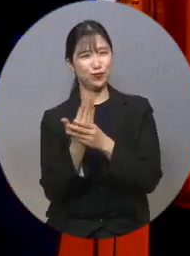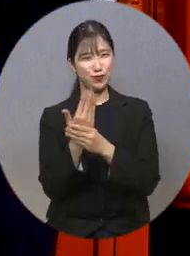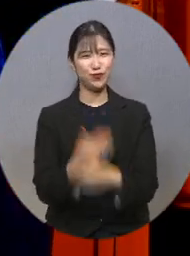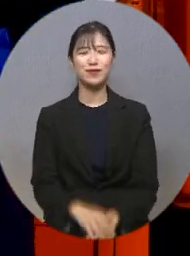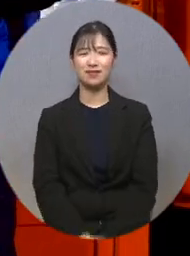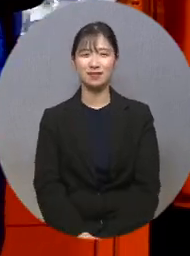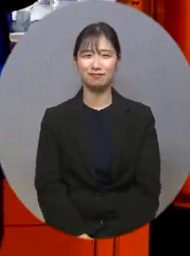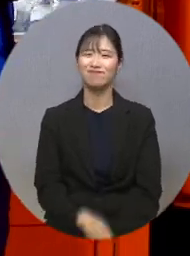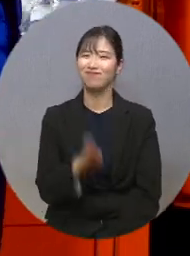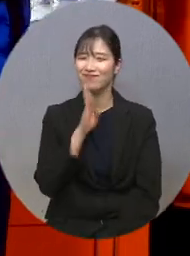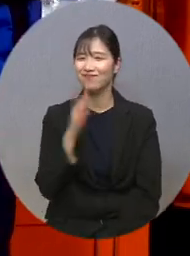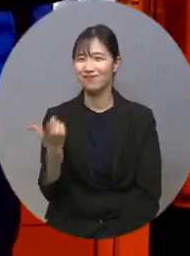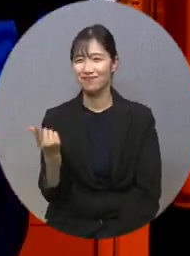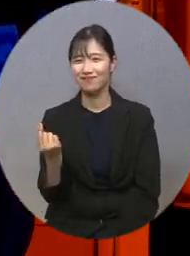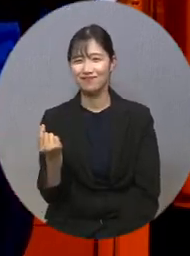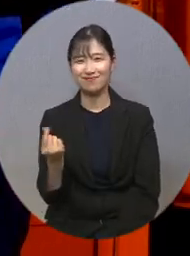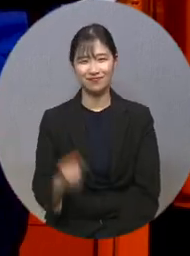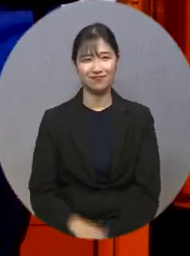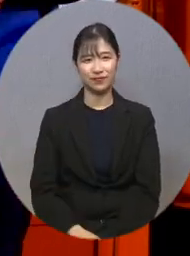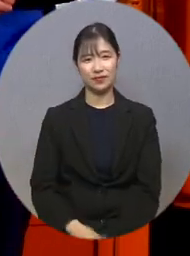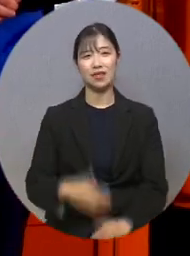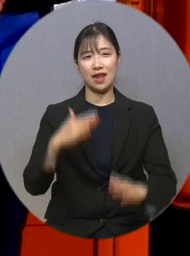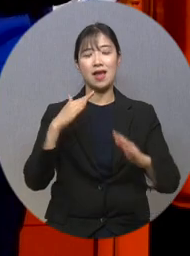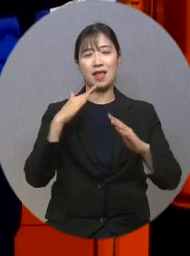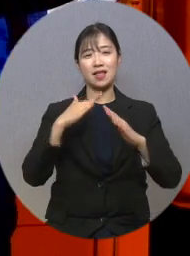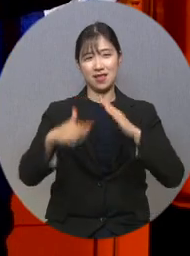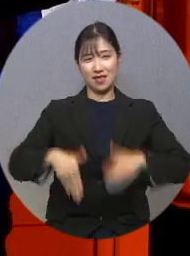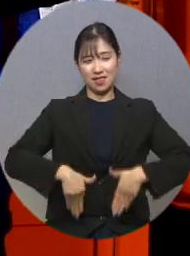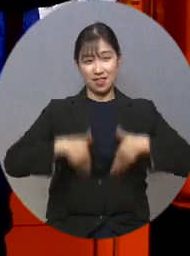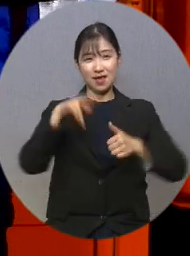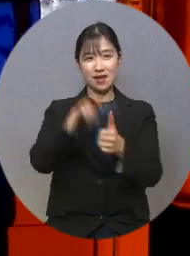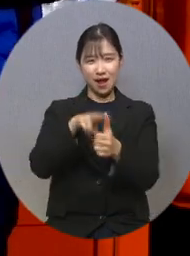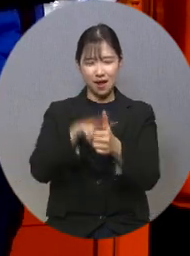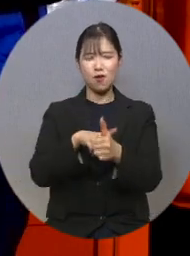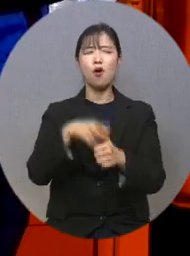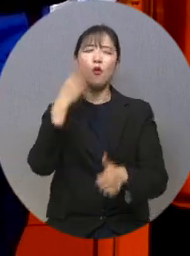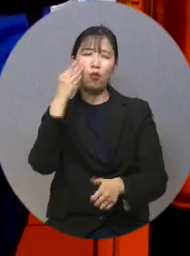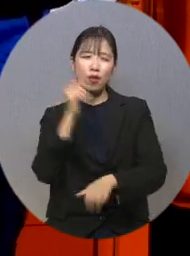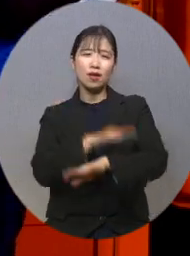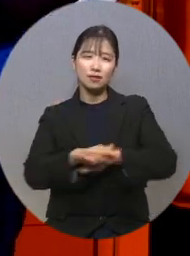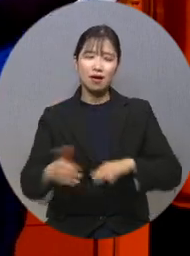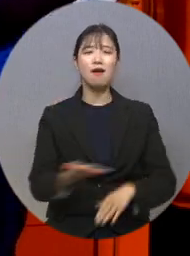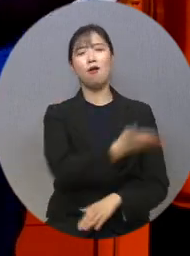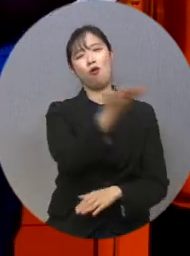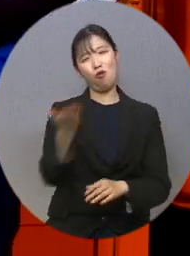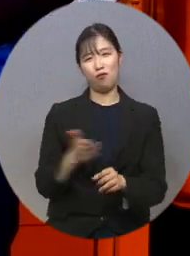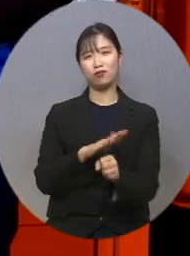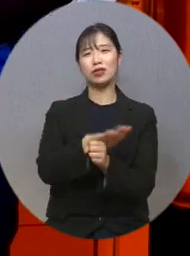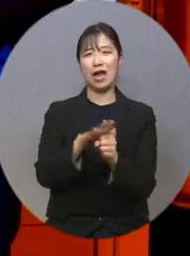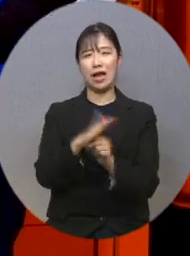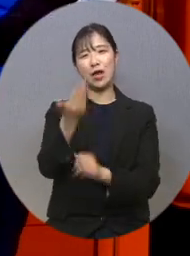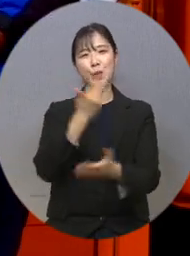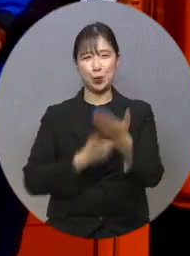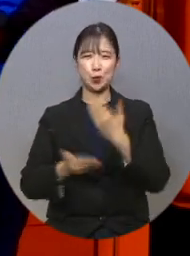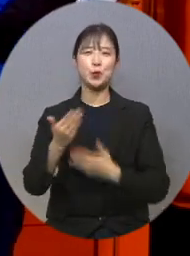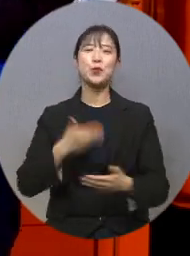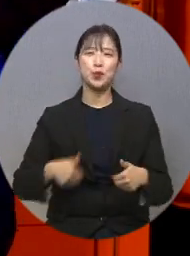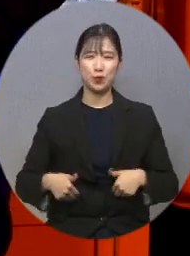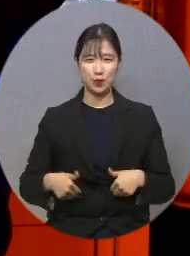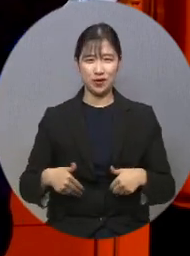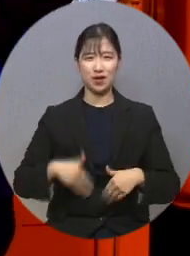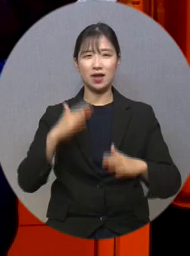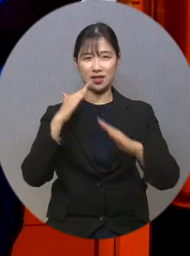생깁니다. 맞습니다. 맞습니다. 자, 남도장터 활성화되기 위해서는 여러분들이 사랑을 해주셔야 됩니다.